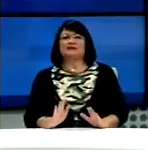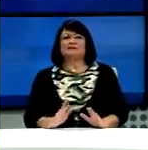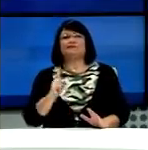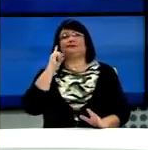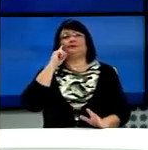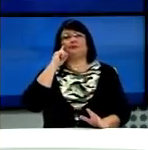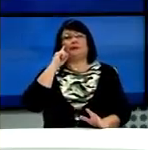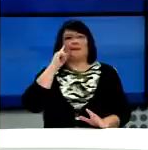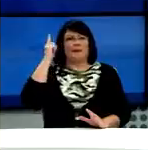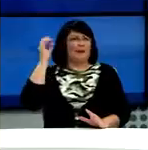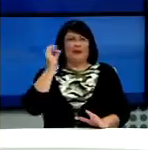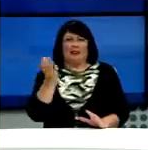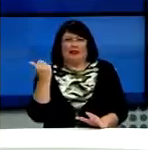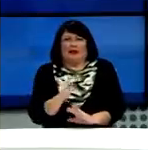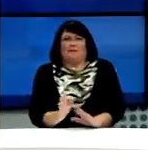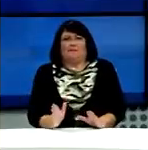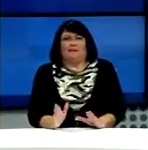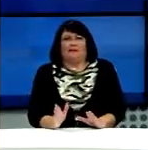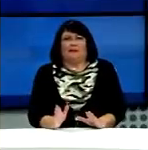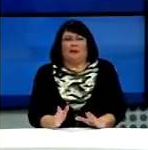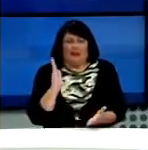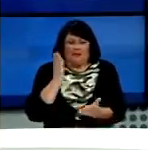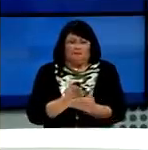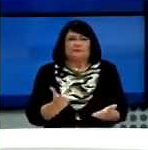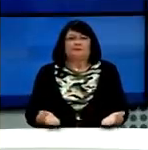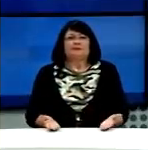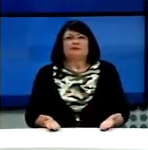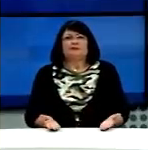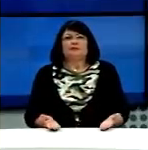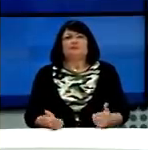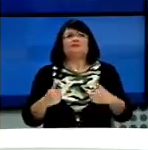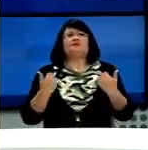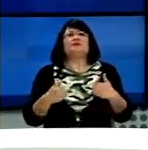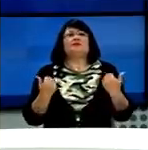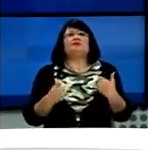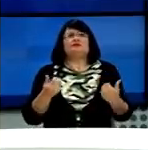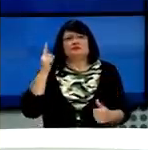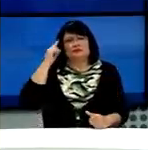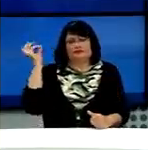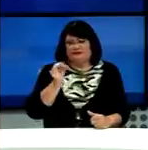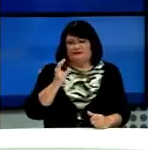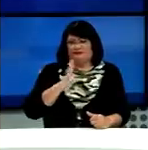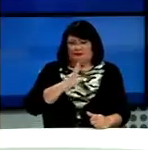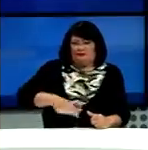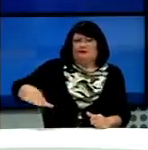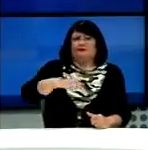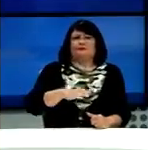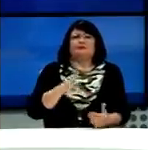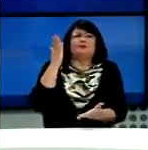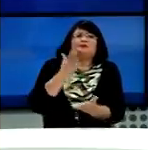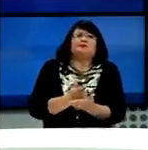την παράλογη πολιτική επιλογή, παίζετε τώρα με την νοημοσύνη των πολιτών. Μιλάτε για μέσο